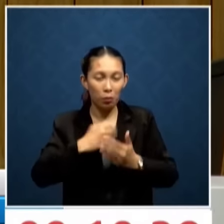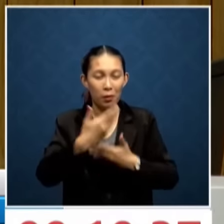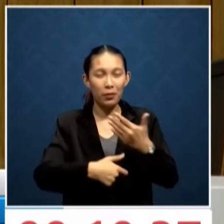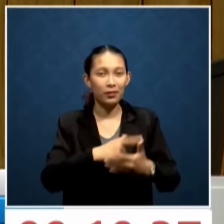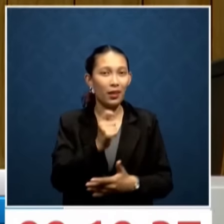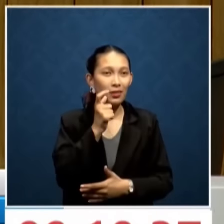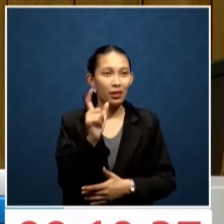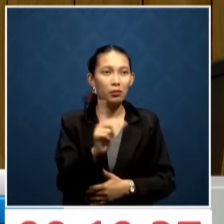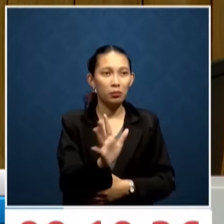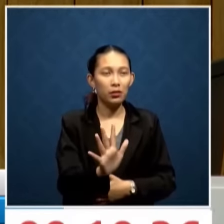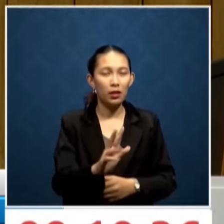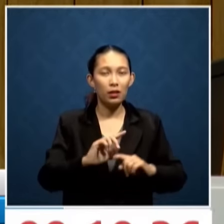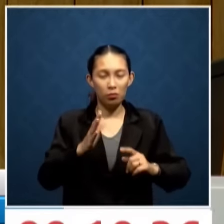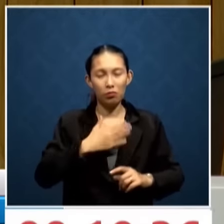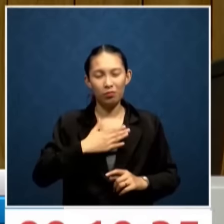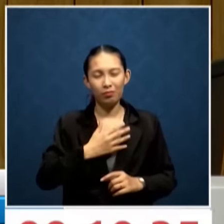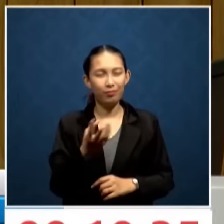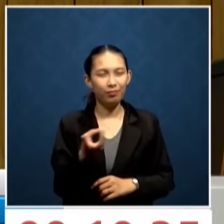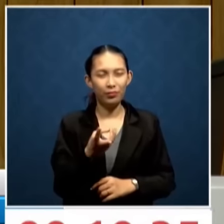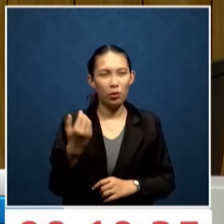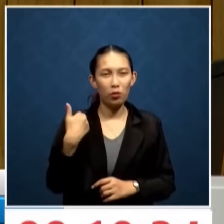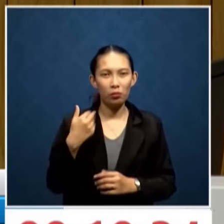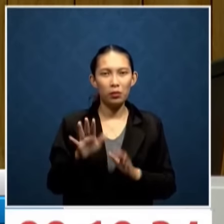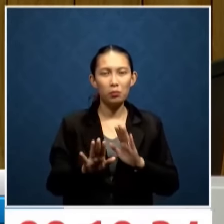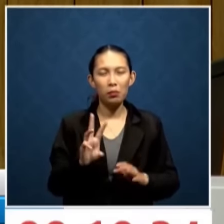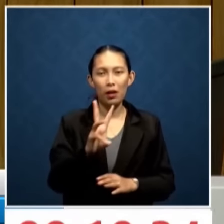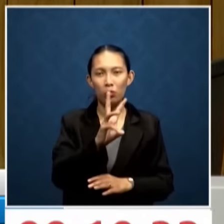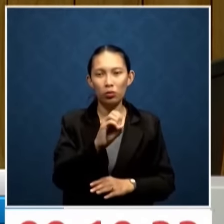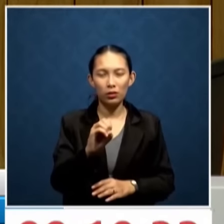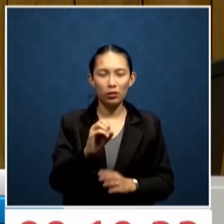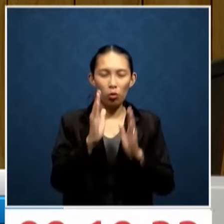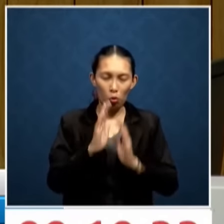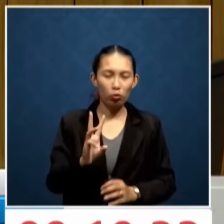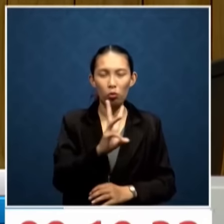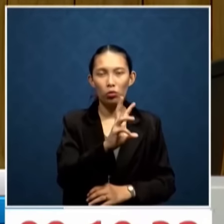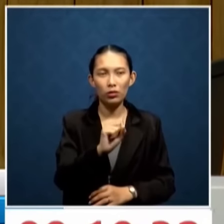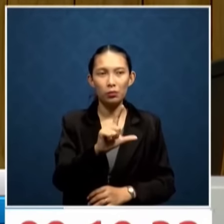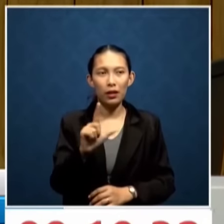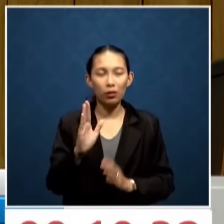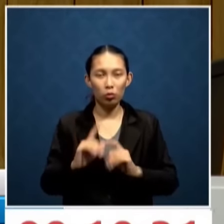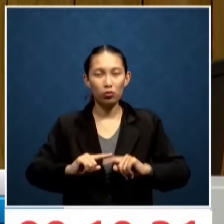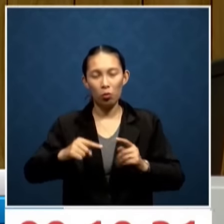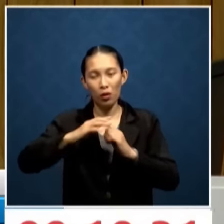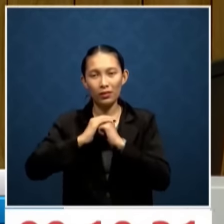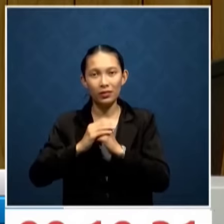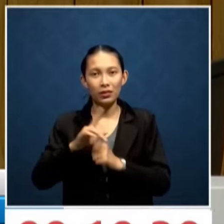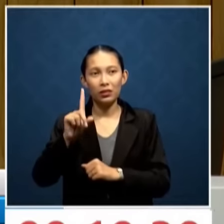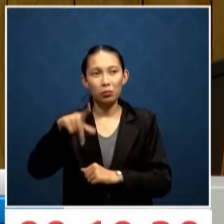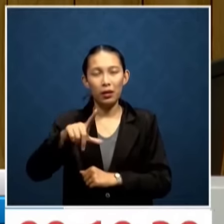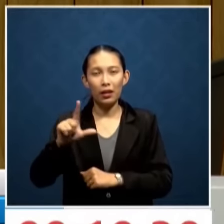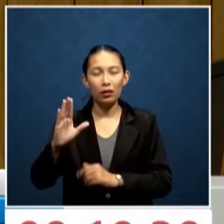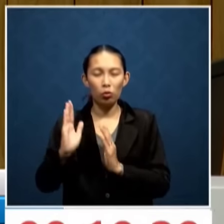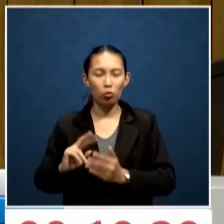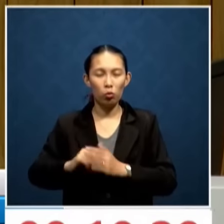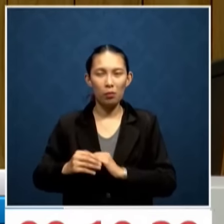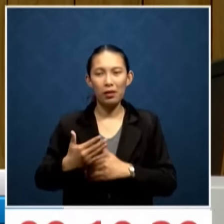ใหญ่นะครับเราเนี่ยเป็นสัดส่วนน้อยมากเรามีแค่60กว่าล้านคนเขามีพันกว่าล้านคนตลาดใหญ่ๆเขาอยู่ที่อื่น